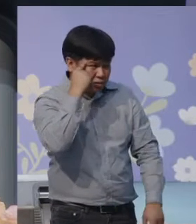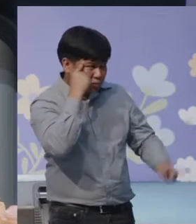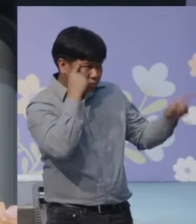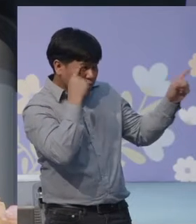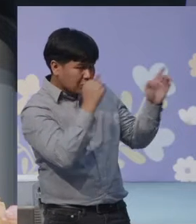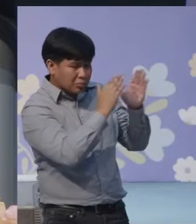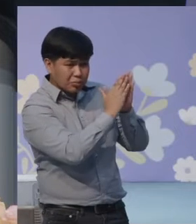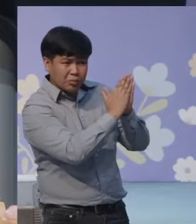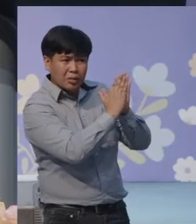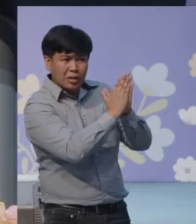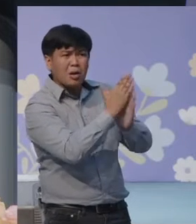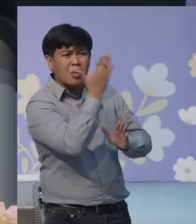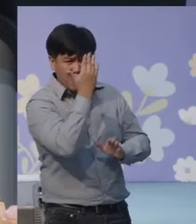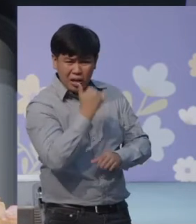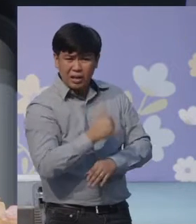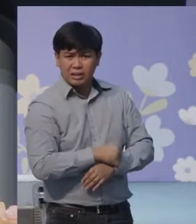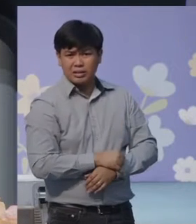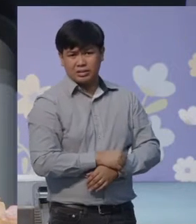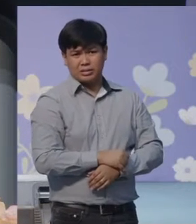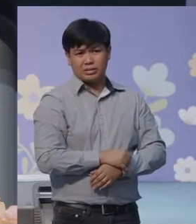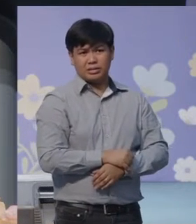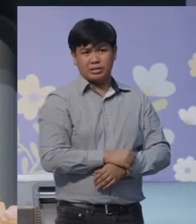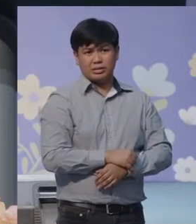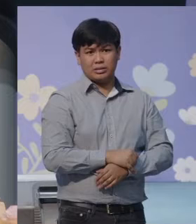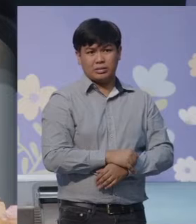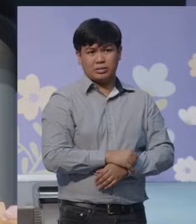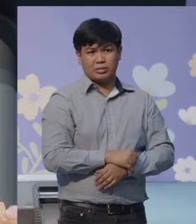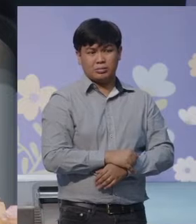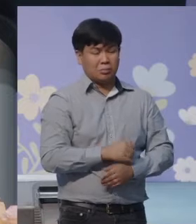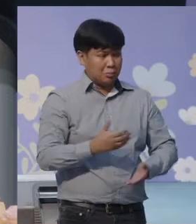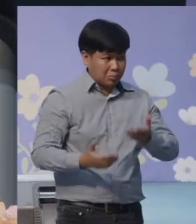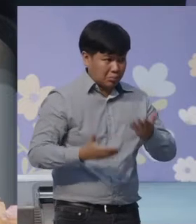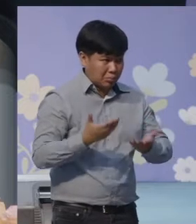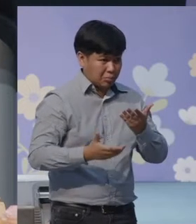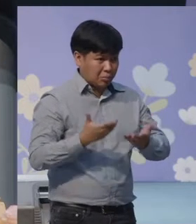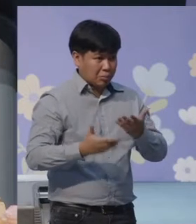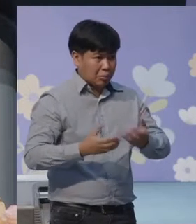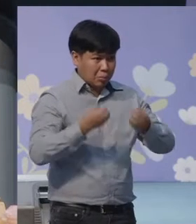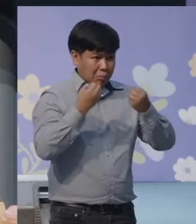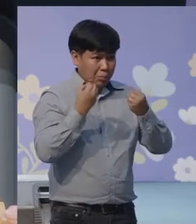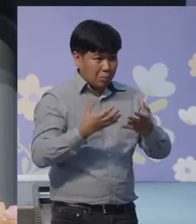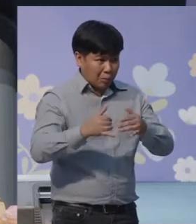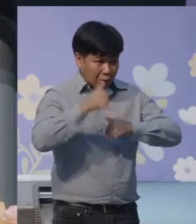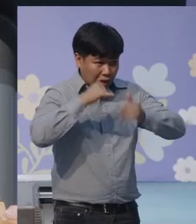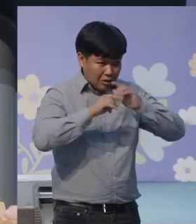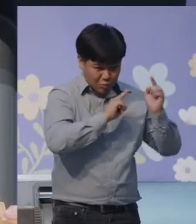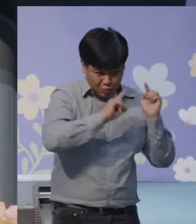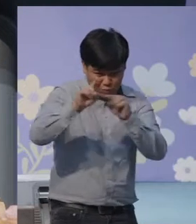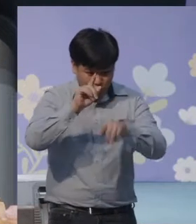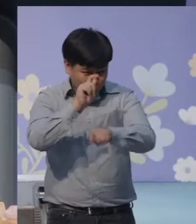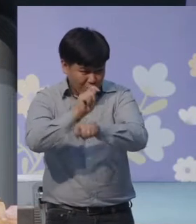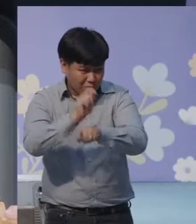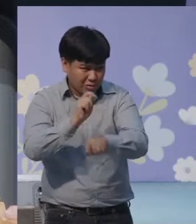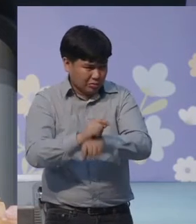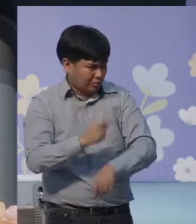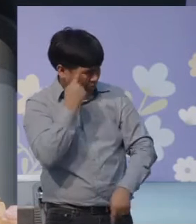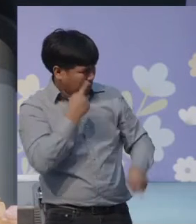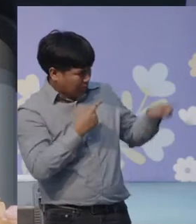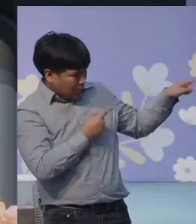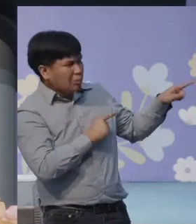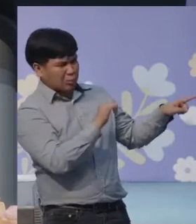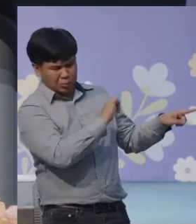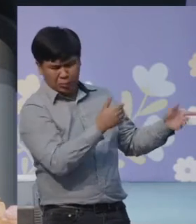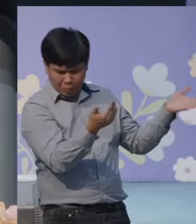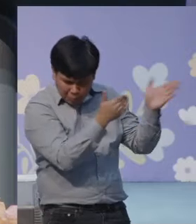nananalangin si Hana? O pwedeng dahil marami nang lasing na nagpuntang ganon. Pero marahil pwede